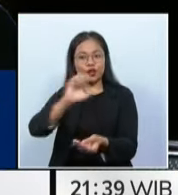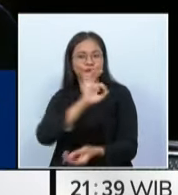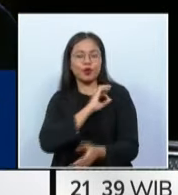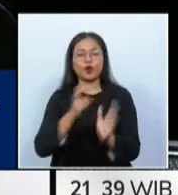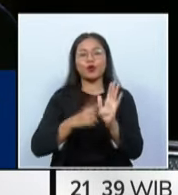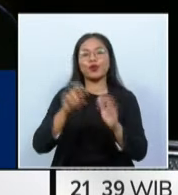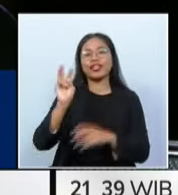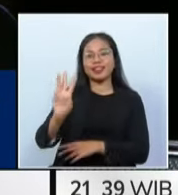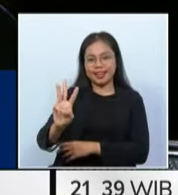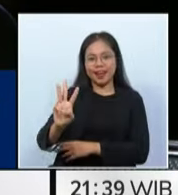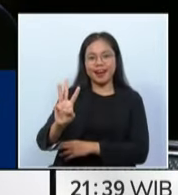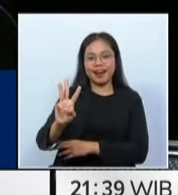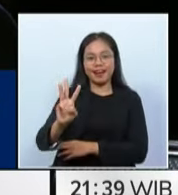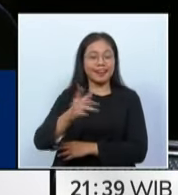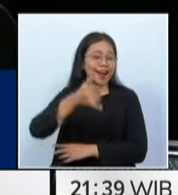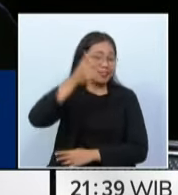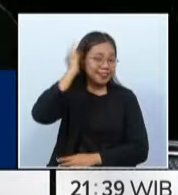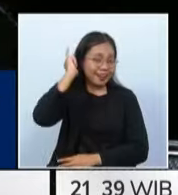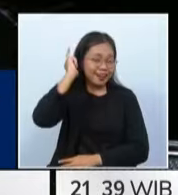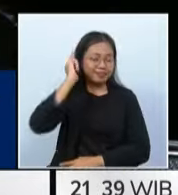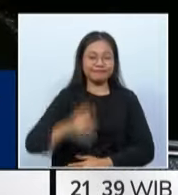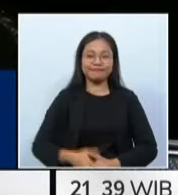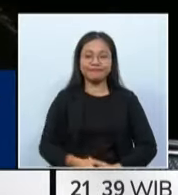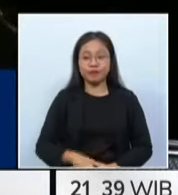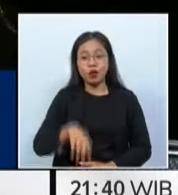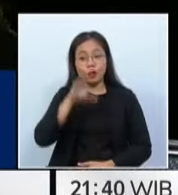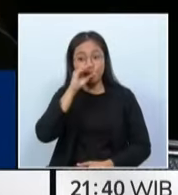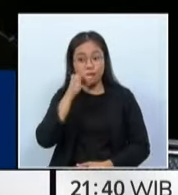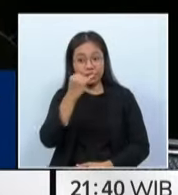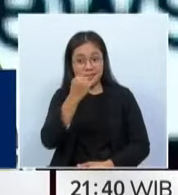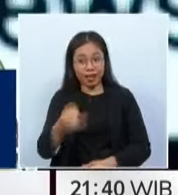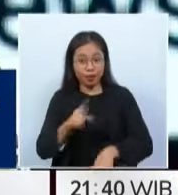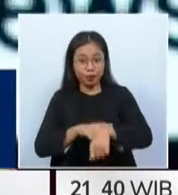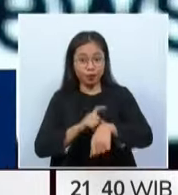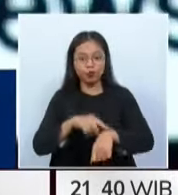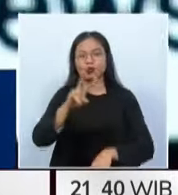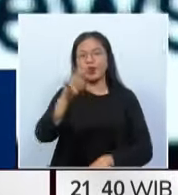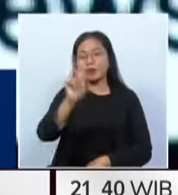untuk menyampaikan pernyataan penutup waktu Bapak 2 menit